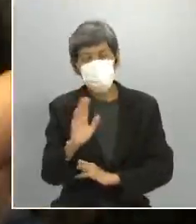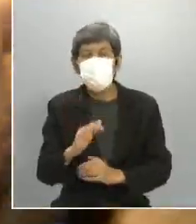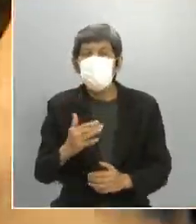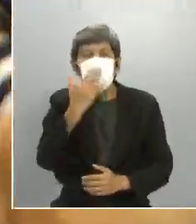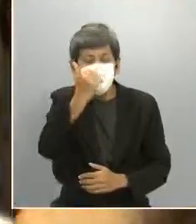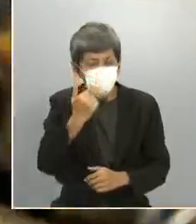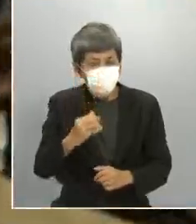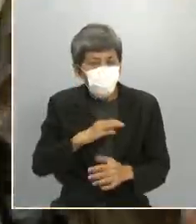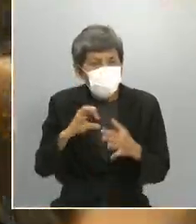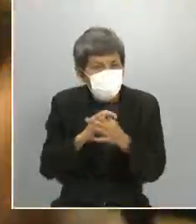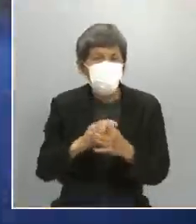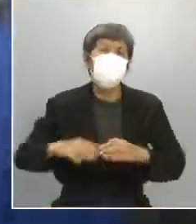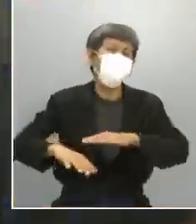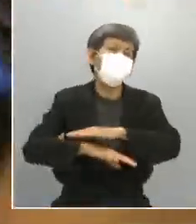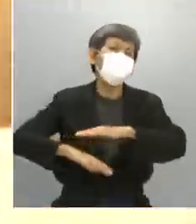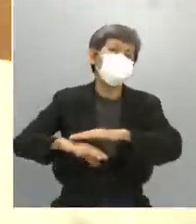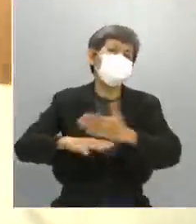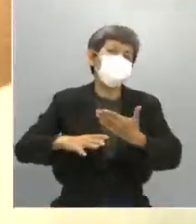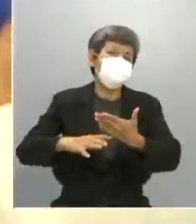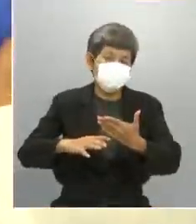จะไปยุ่งเหยิงกับพยานหลักฐาน